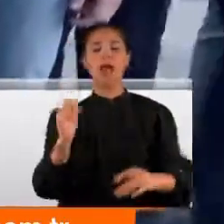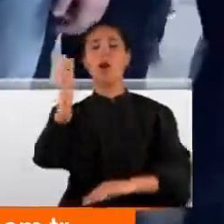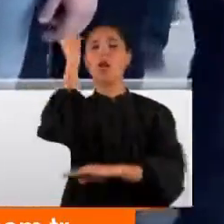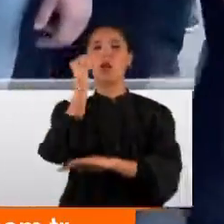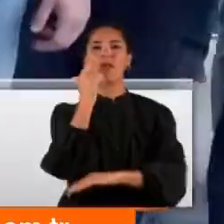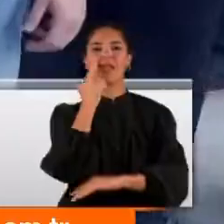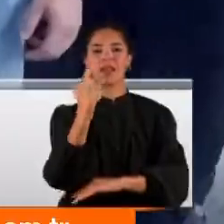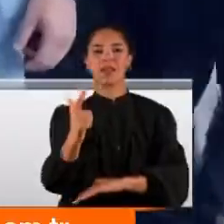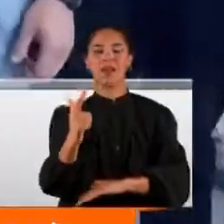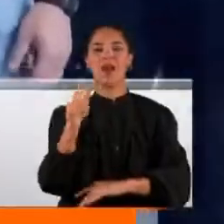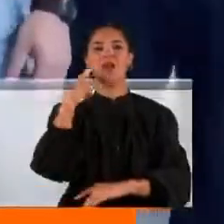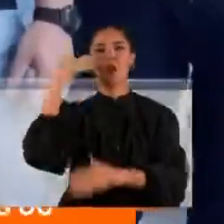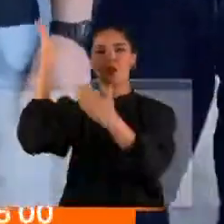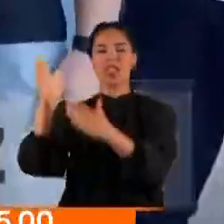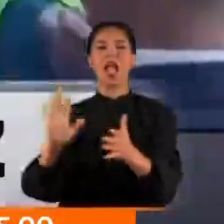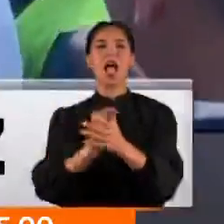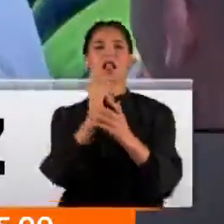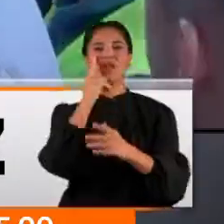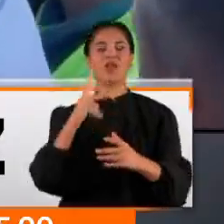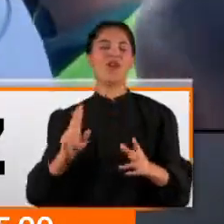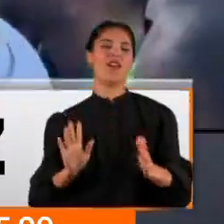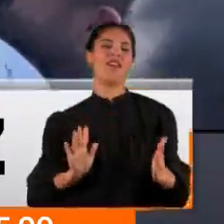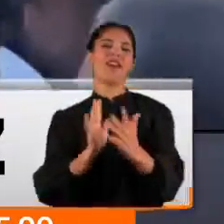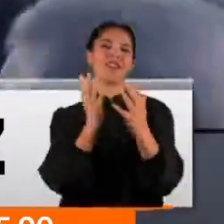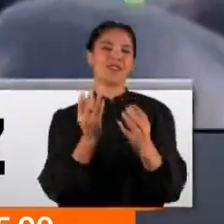ve Erdoğan alkış ve sloganlarla karşılandı